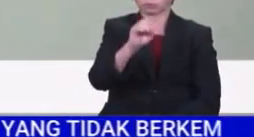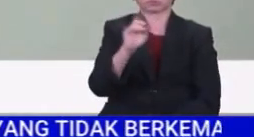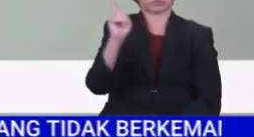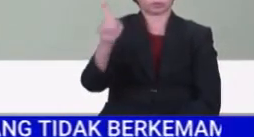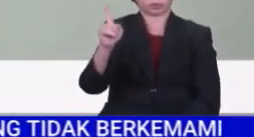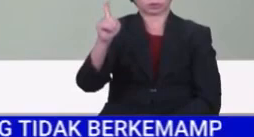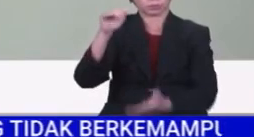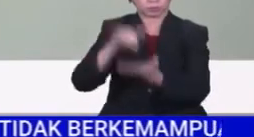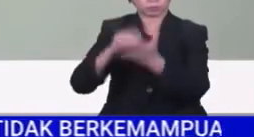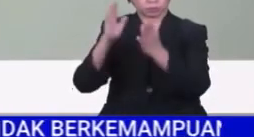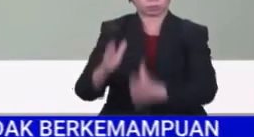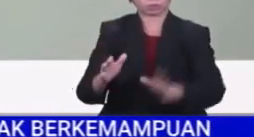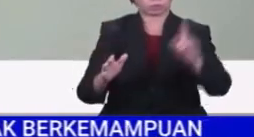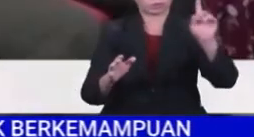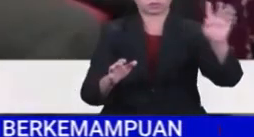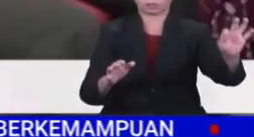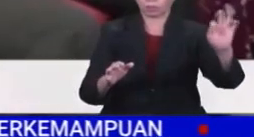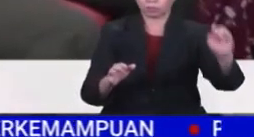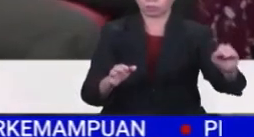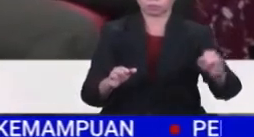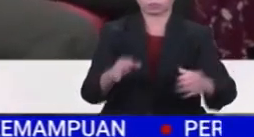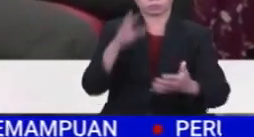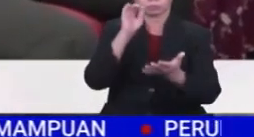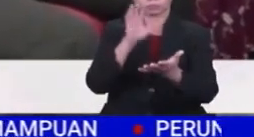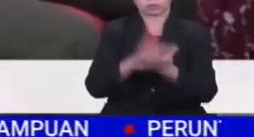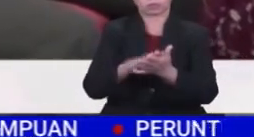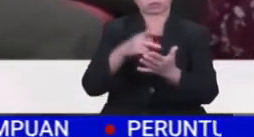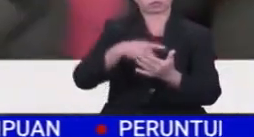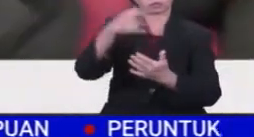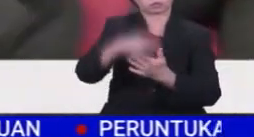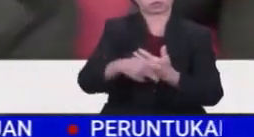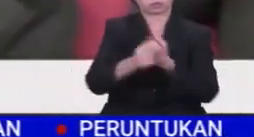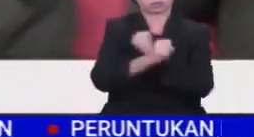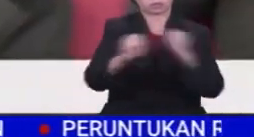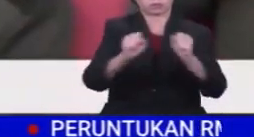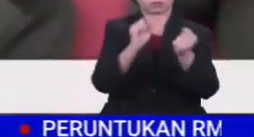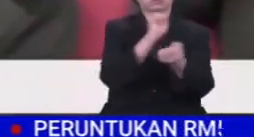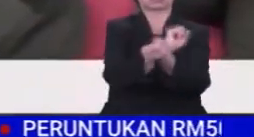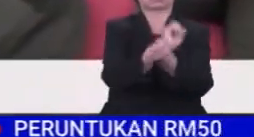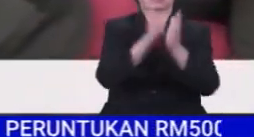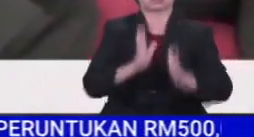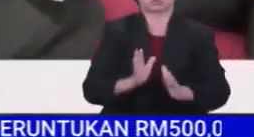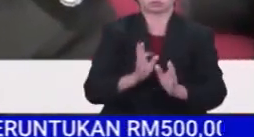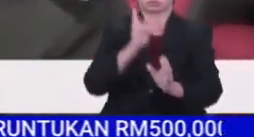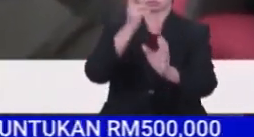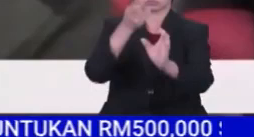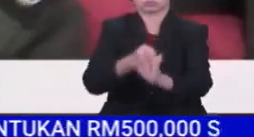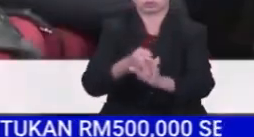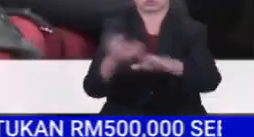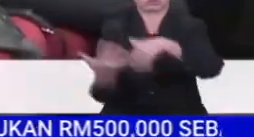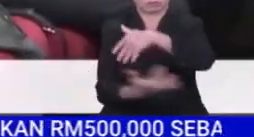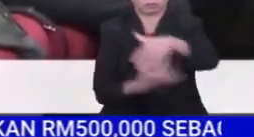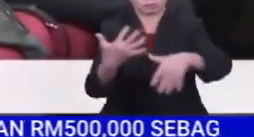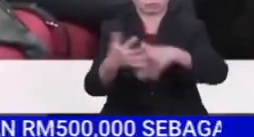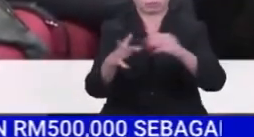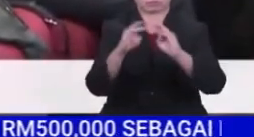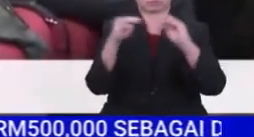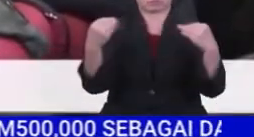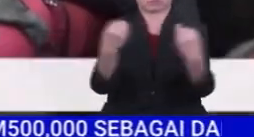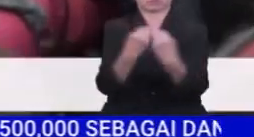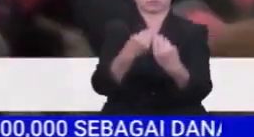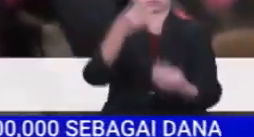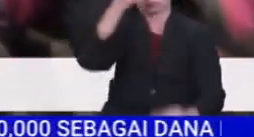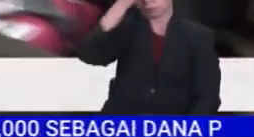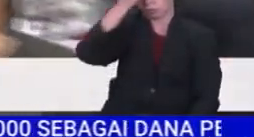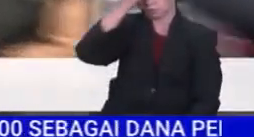setiap 100.000 orang beliau yakin program terbabit mampu mempersiapkan bantuan untuk menyertai masyarakat semula dattanode